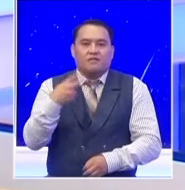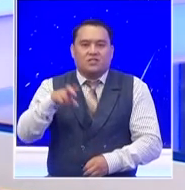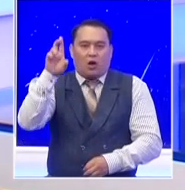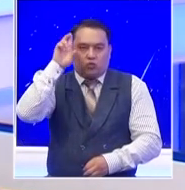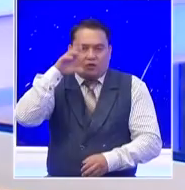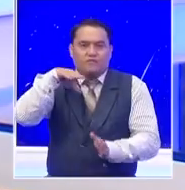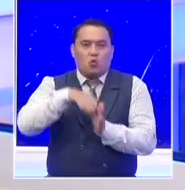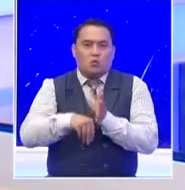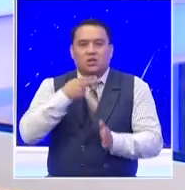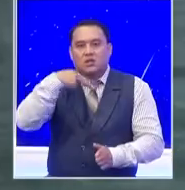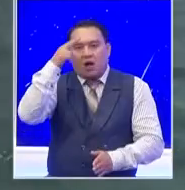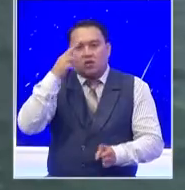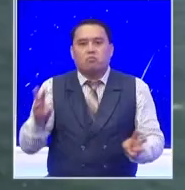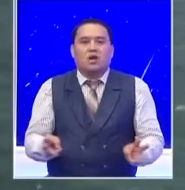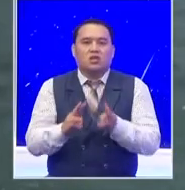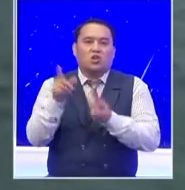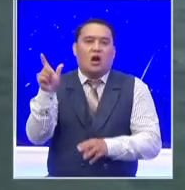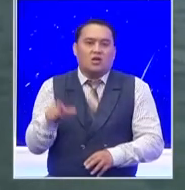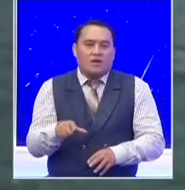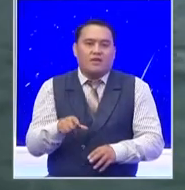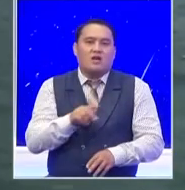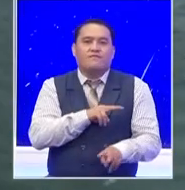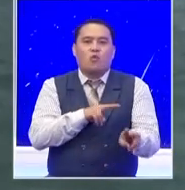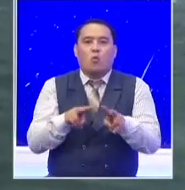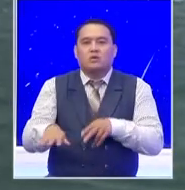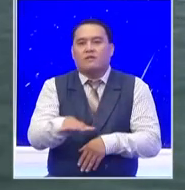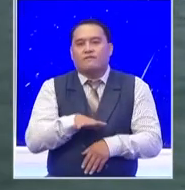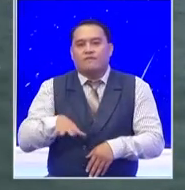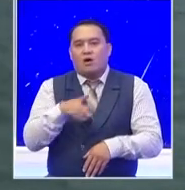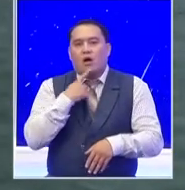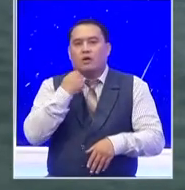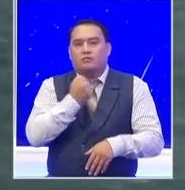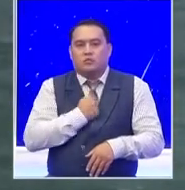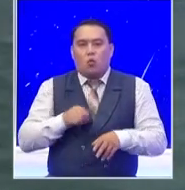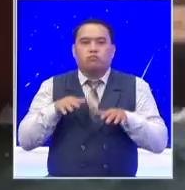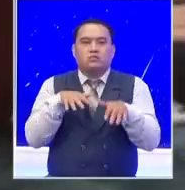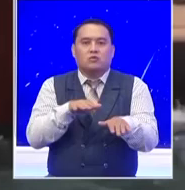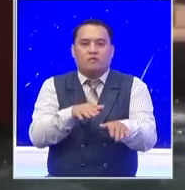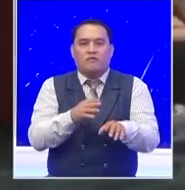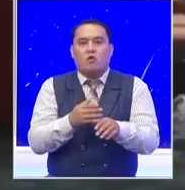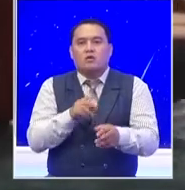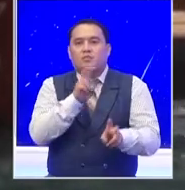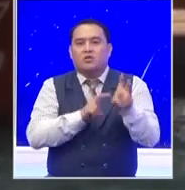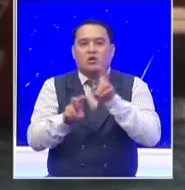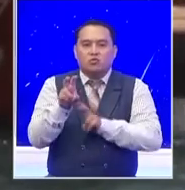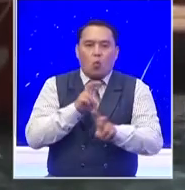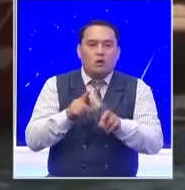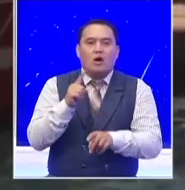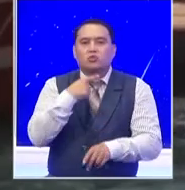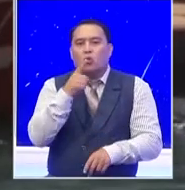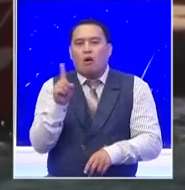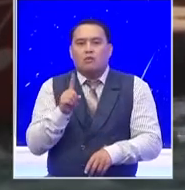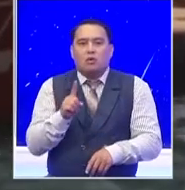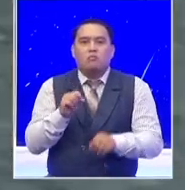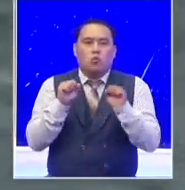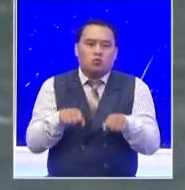стран, включая итальянских пожарных. В акватории порта Ливанские военные морские силы продолжают вести поисковую операцию. Они говорят, что